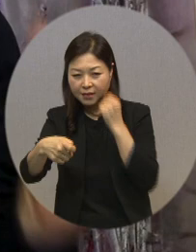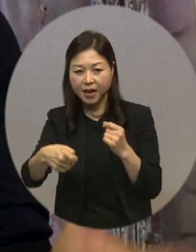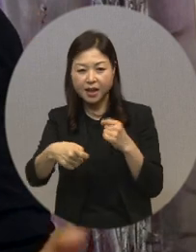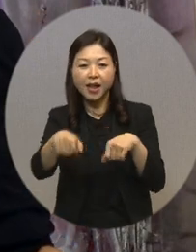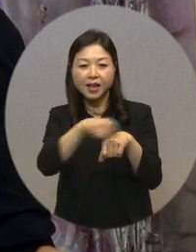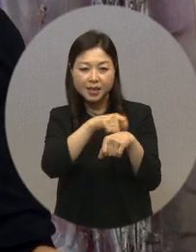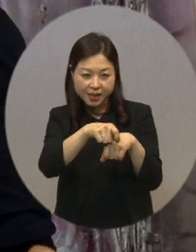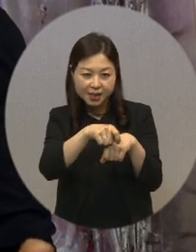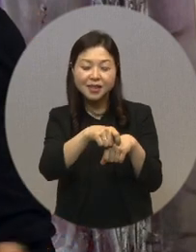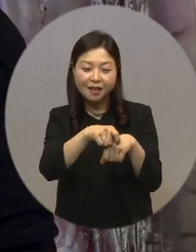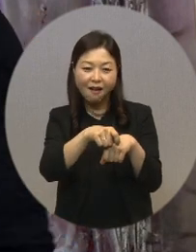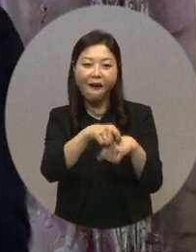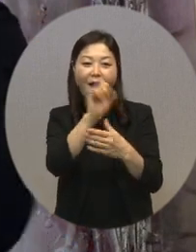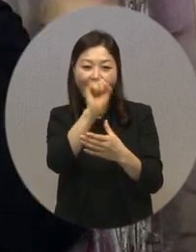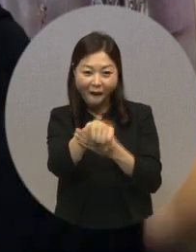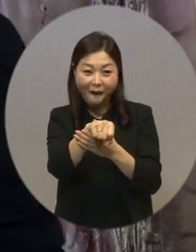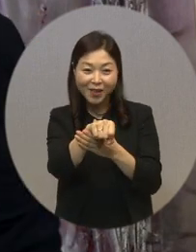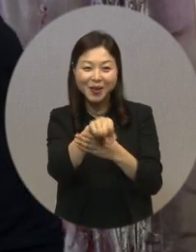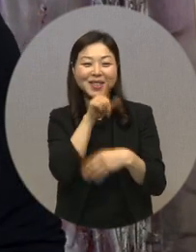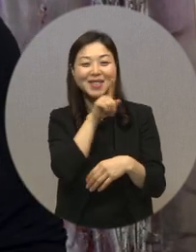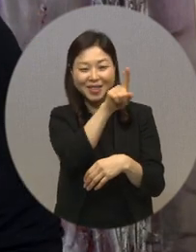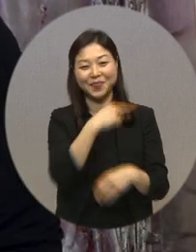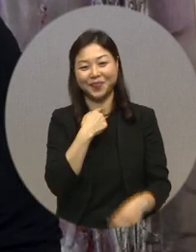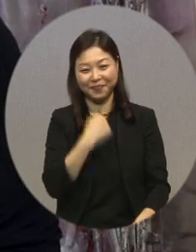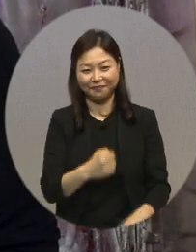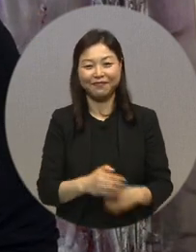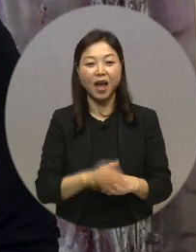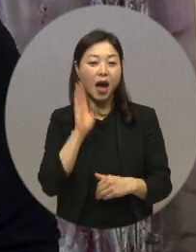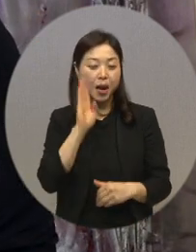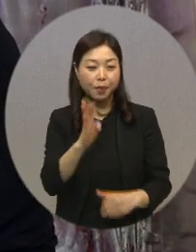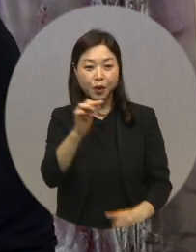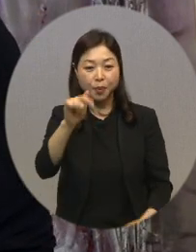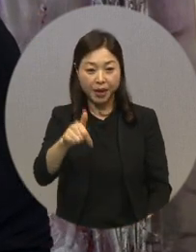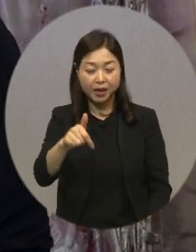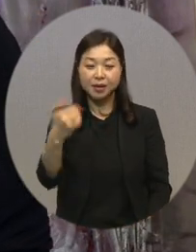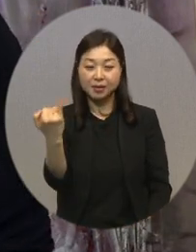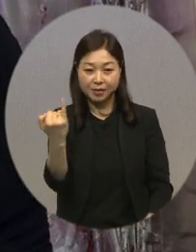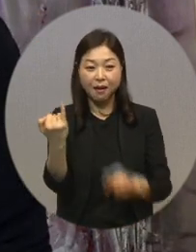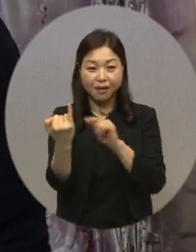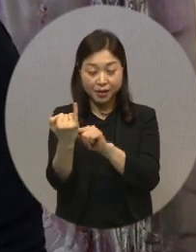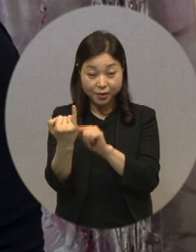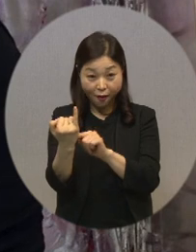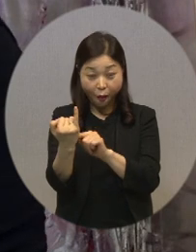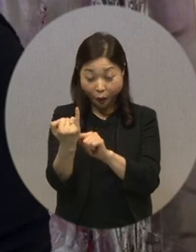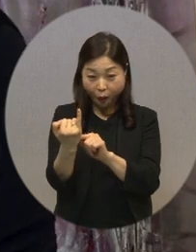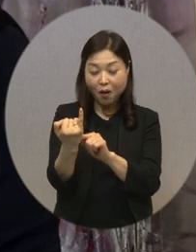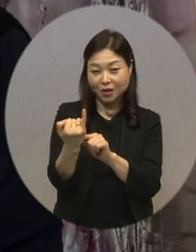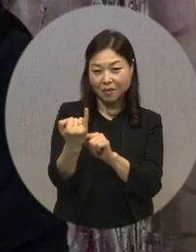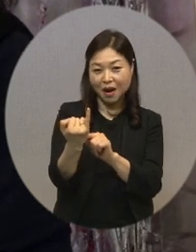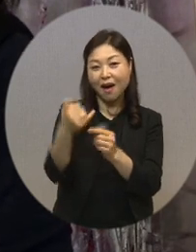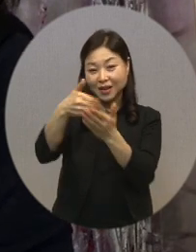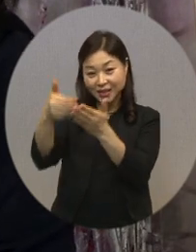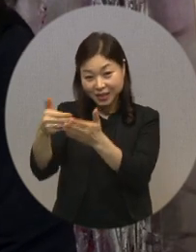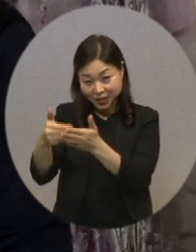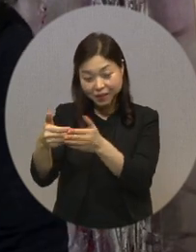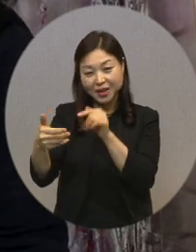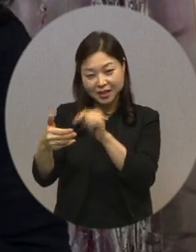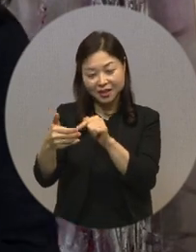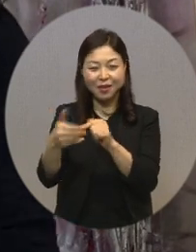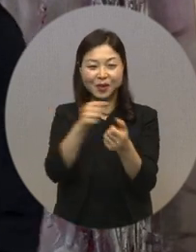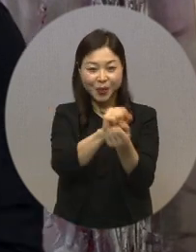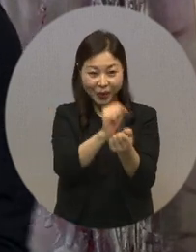신청도 해놓았다고 합니다. 앞으로도 백수가 작가를 통해서만 만나볼 수 있을 갱조개 작품들이